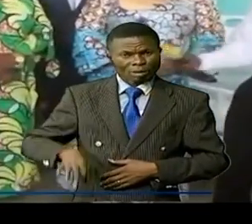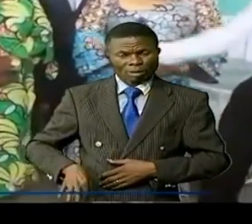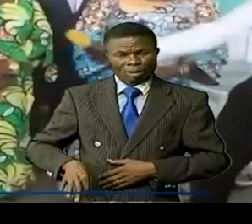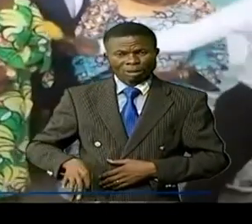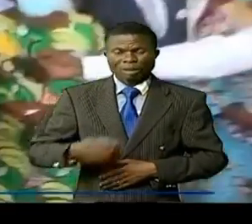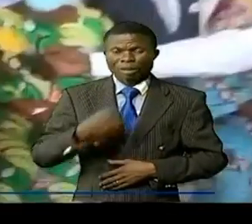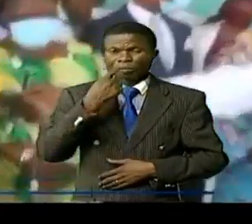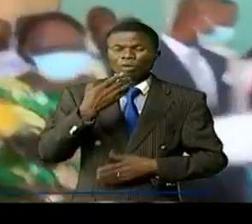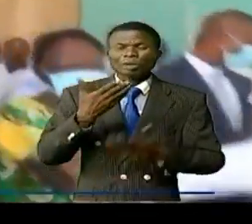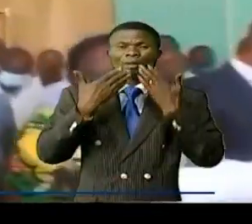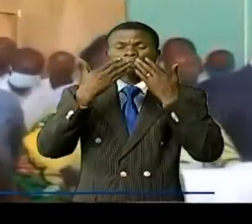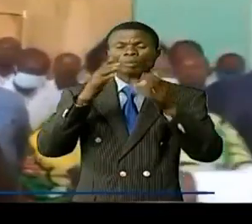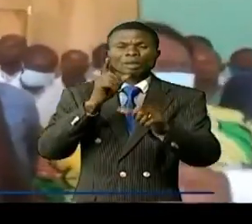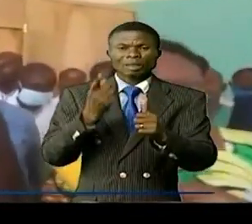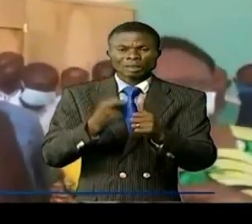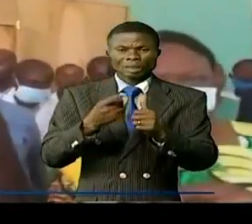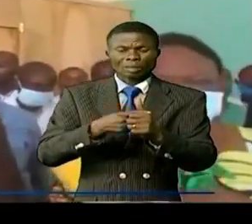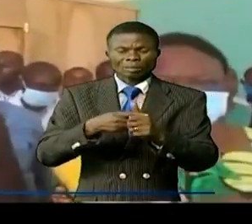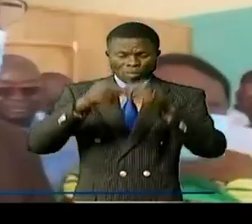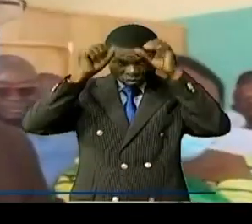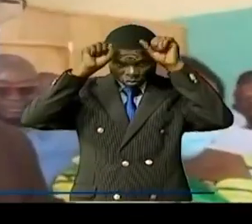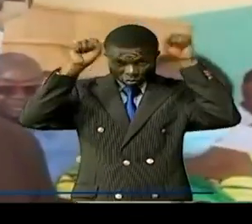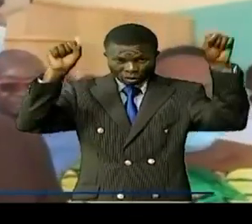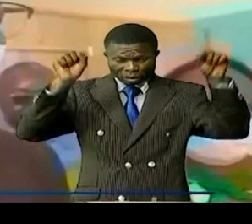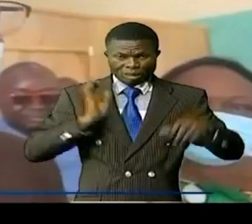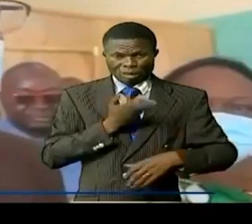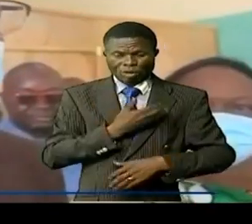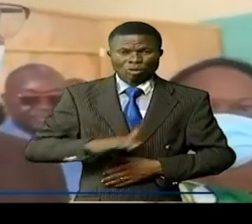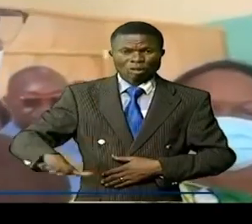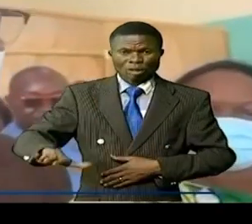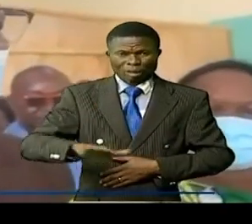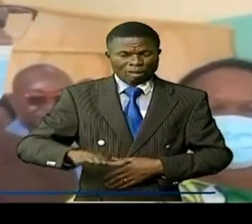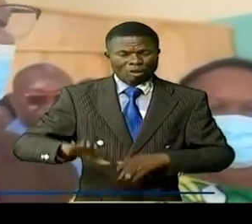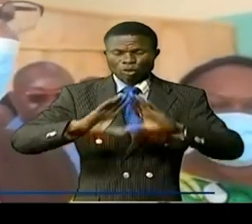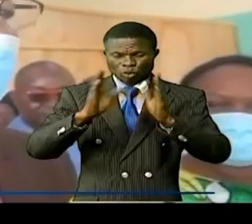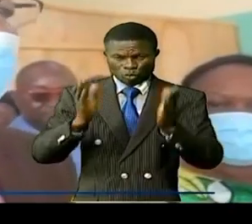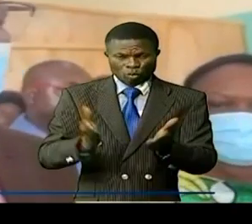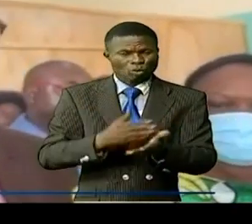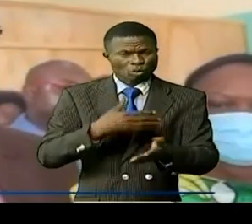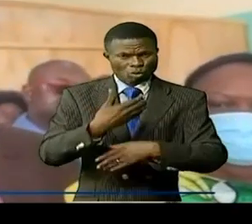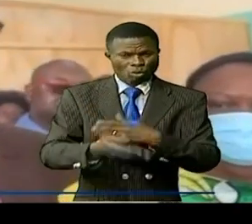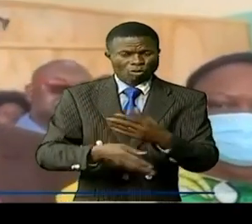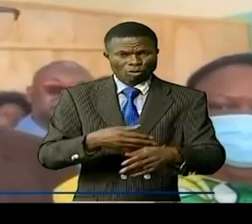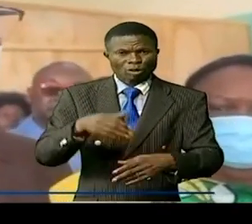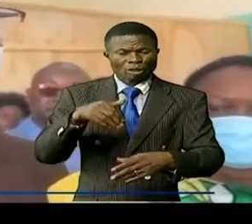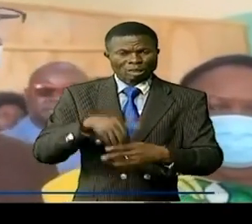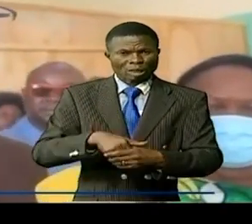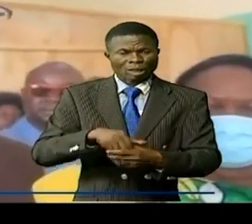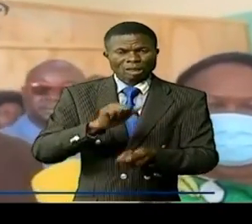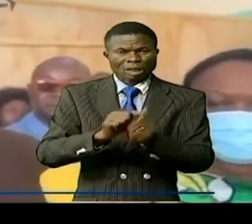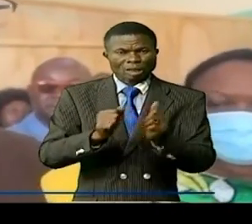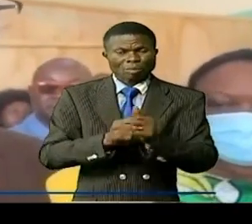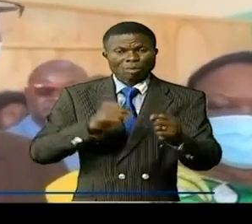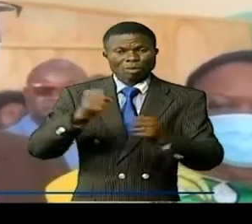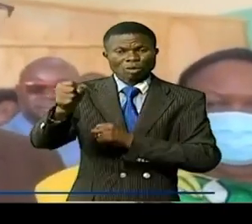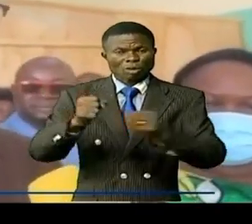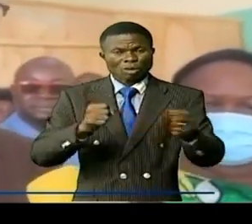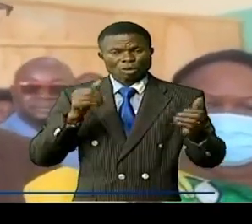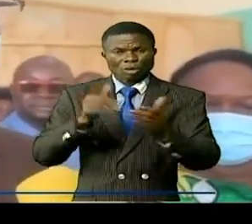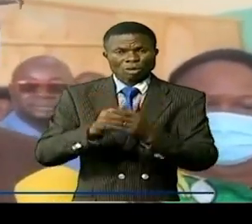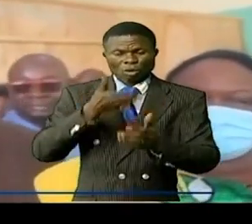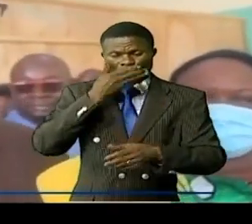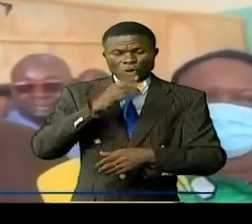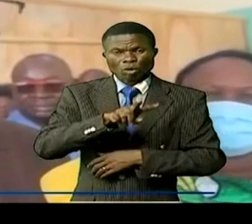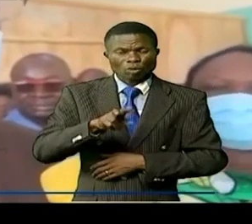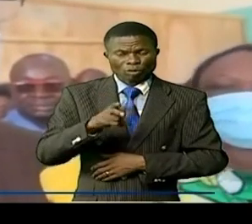remercier d'abord le président de la République pour tout ce qu'il fait dans le cadre de la lutte contre la